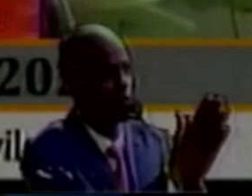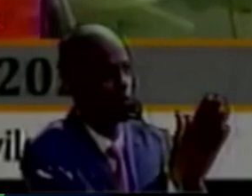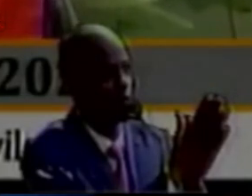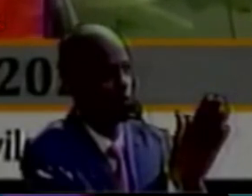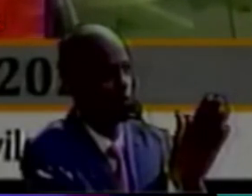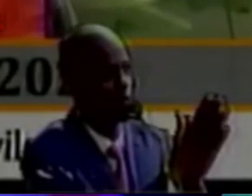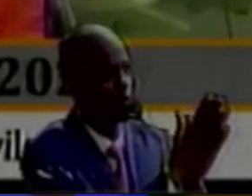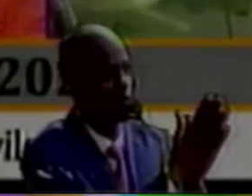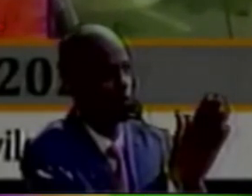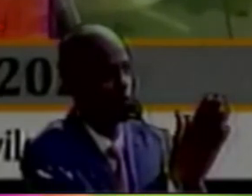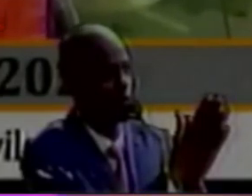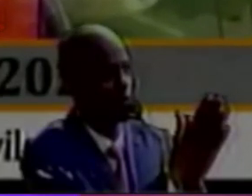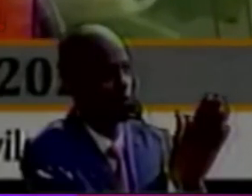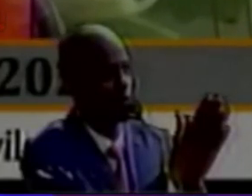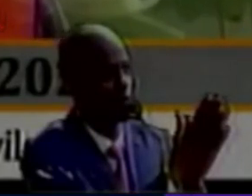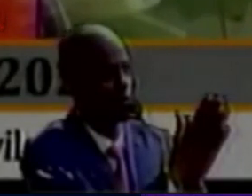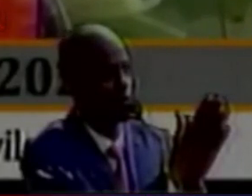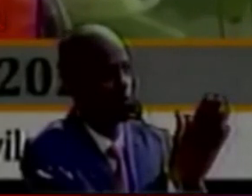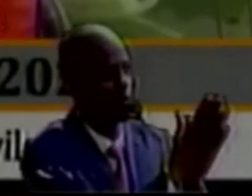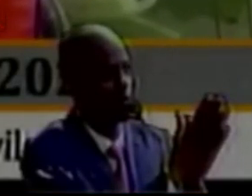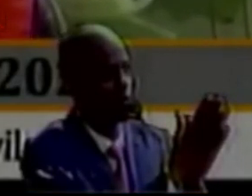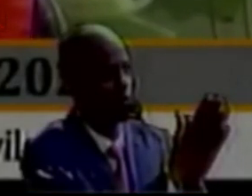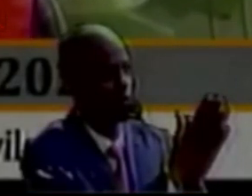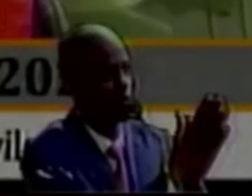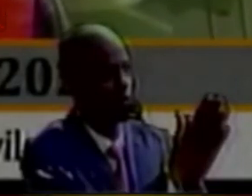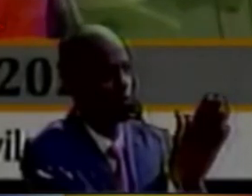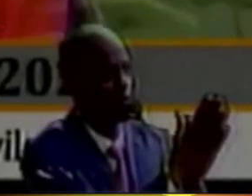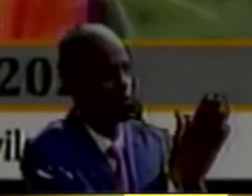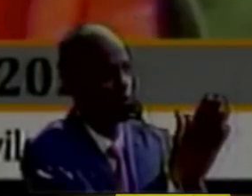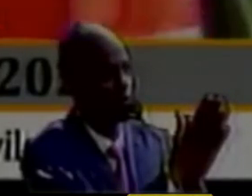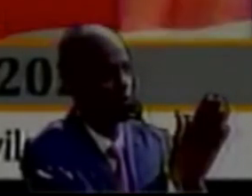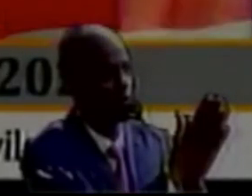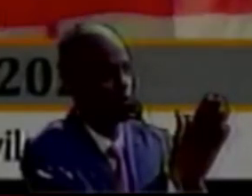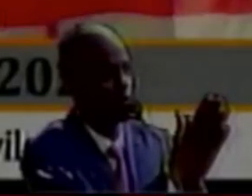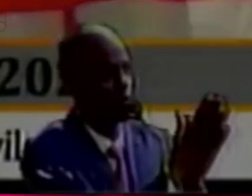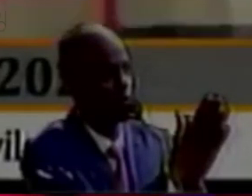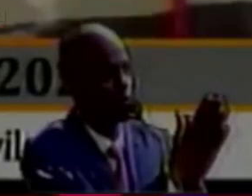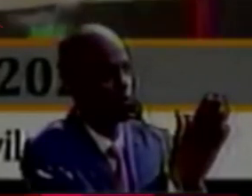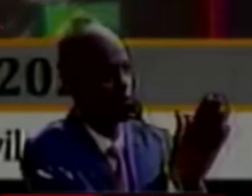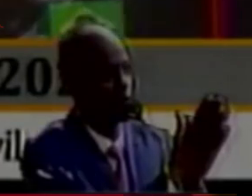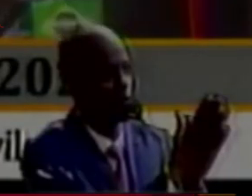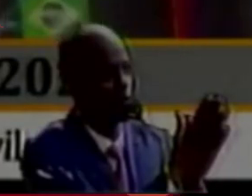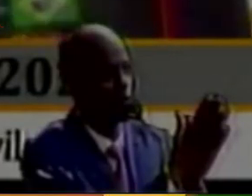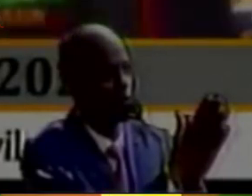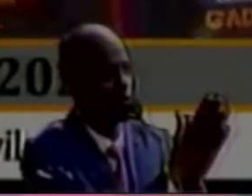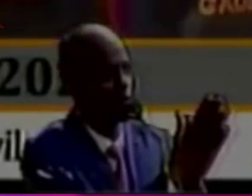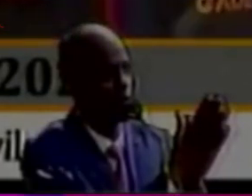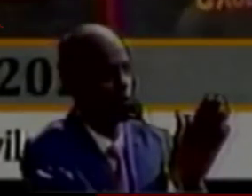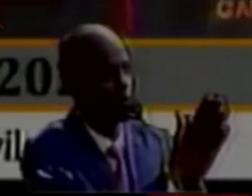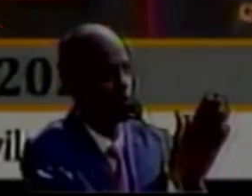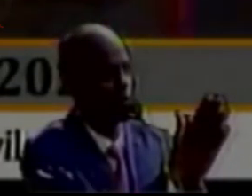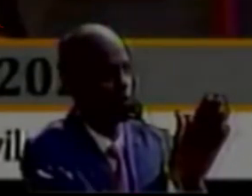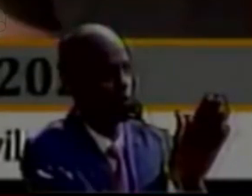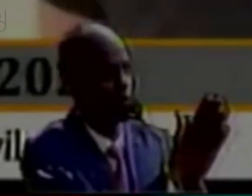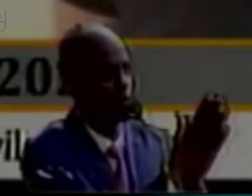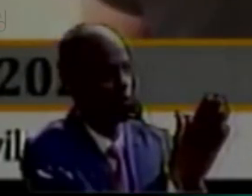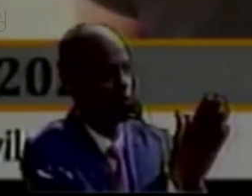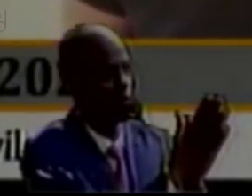bombeiros para apoiar nas atividades de salvamento e de ajuda humanitária. Il y a 33 monde